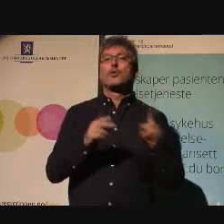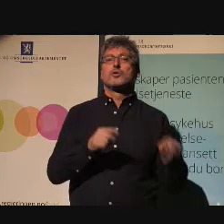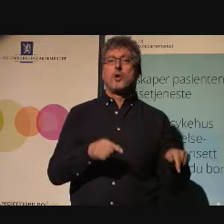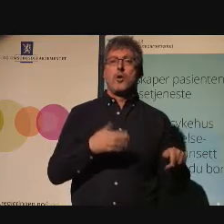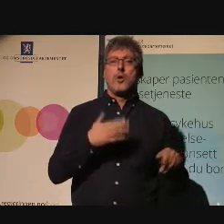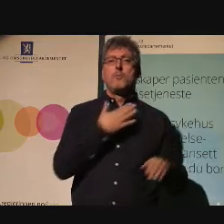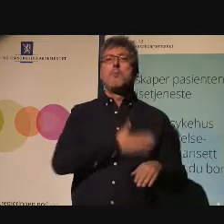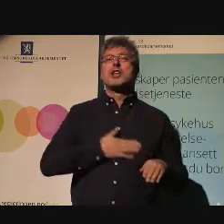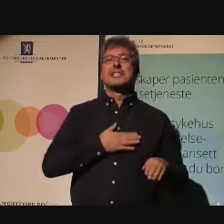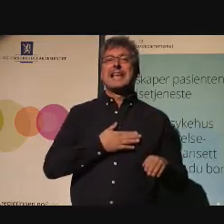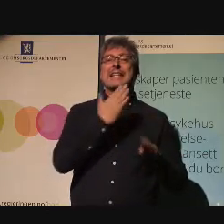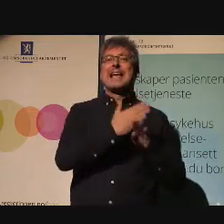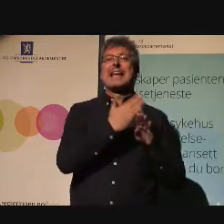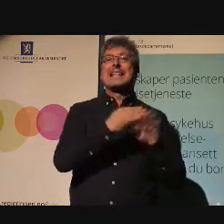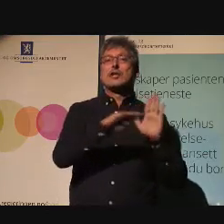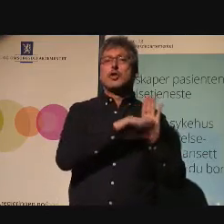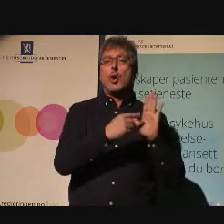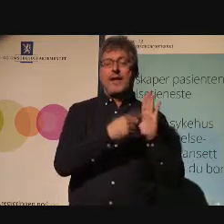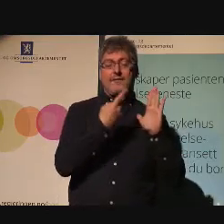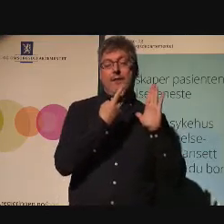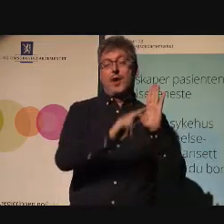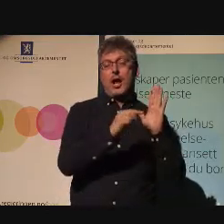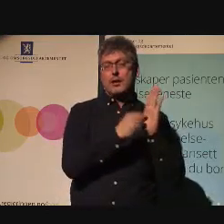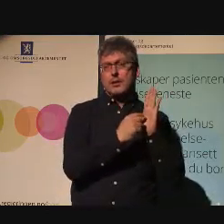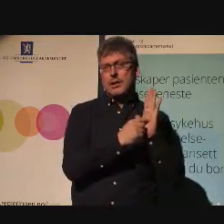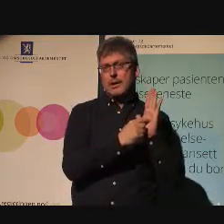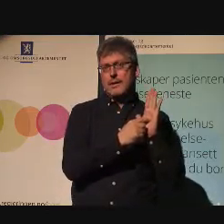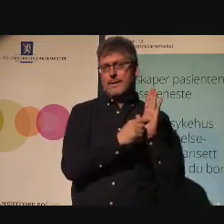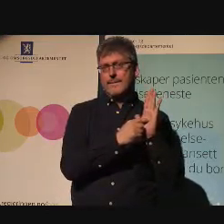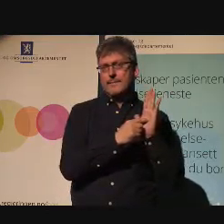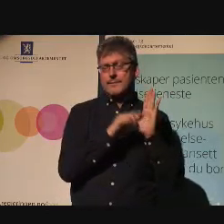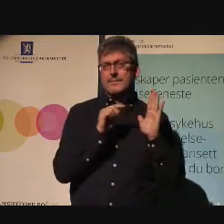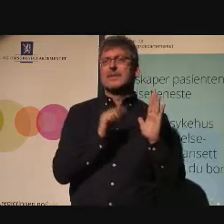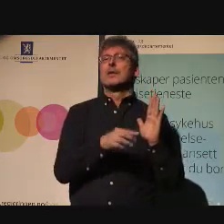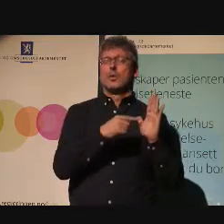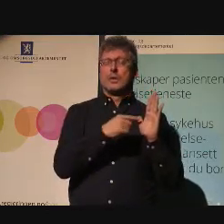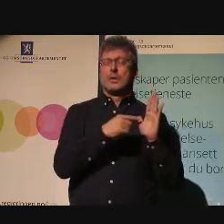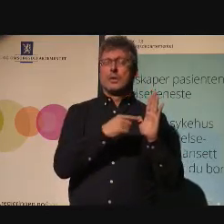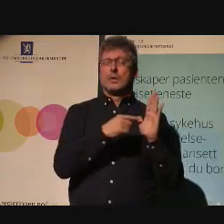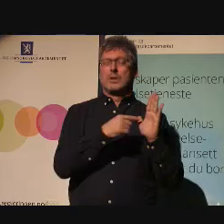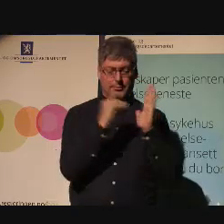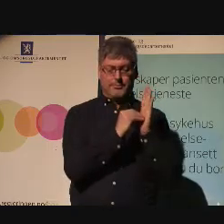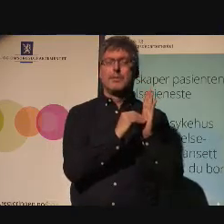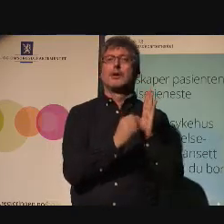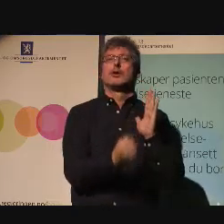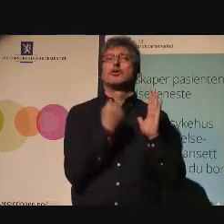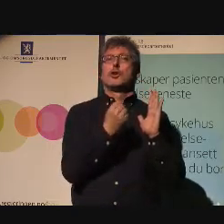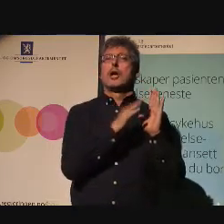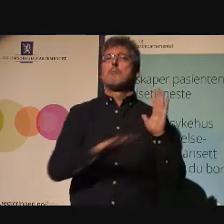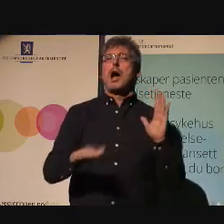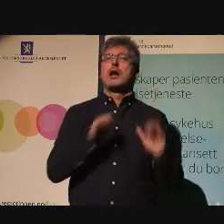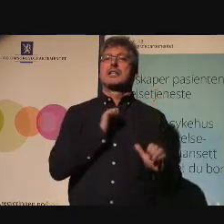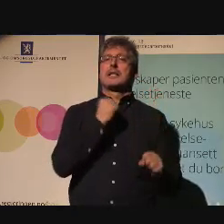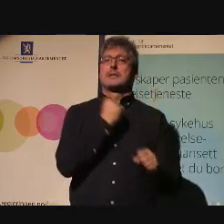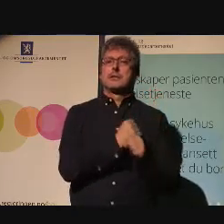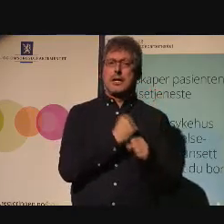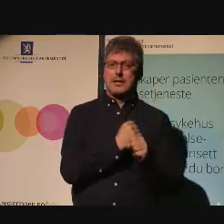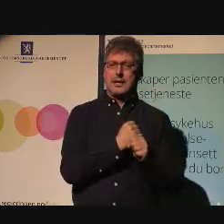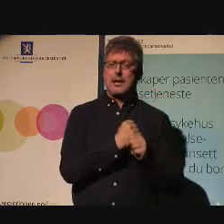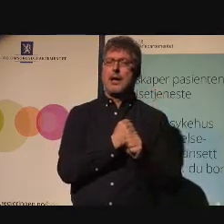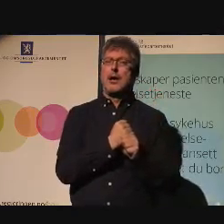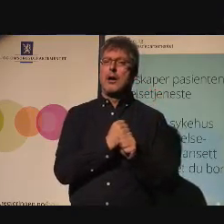pasientrettighetsloven som veldig tydelig styrker barns selvstendighet og rettighet i møte